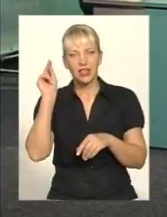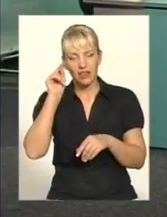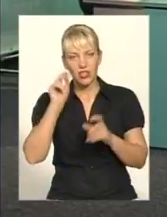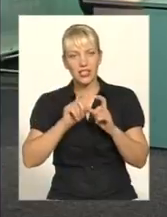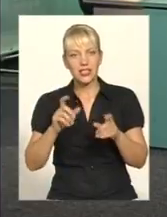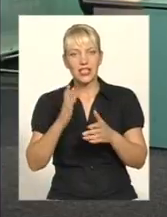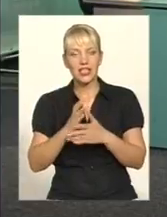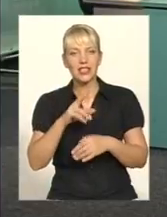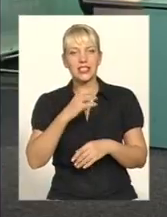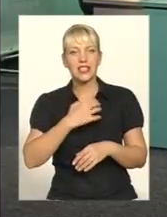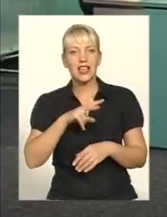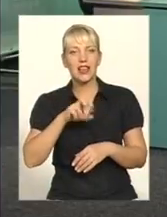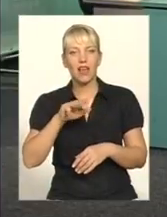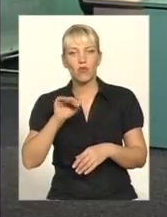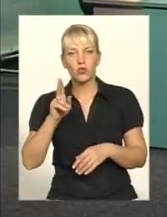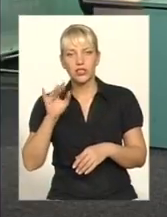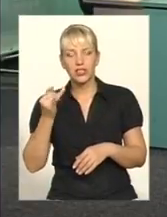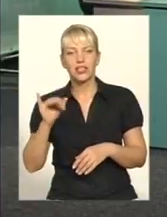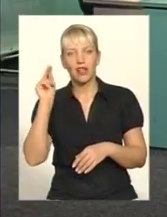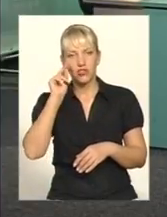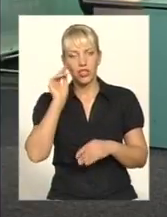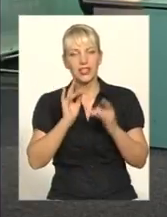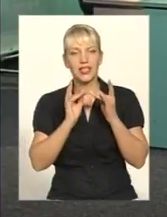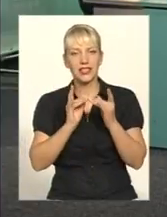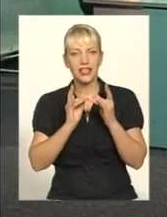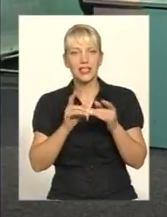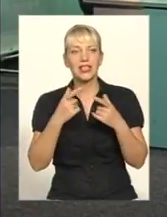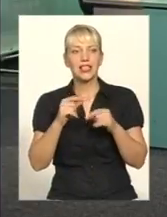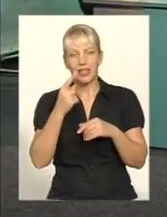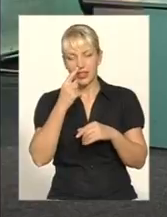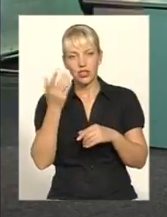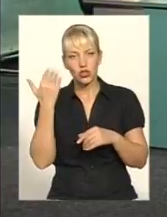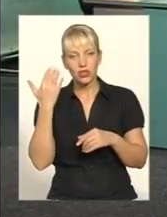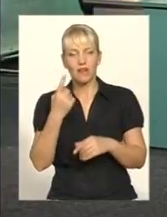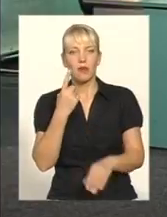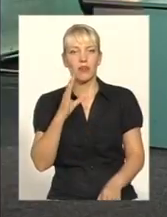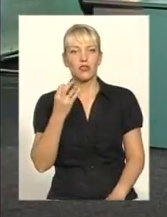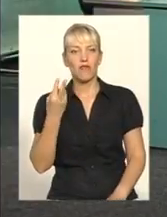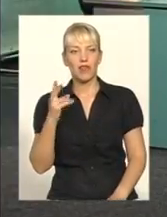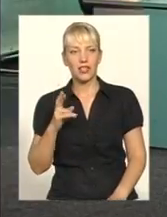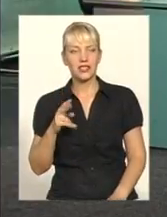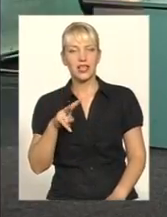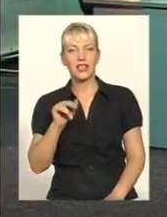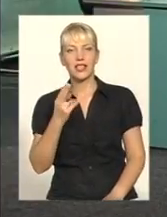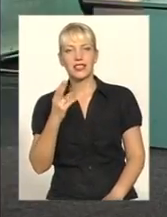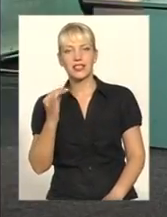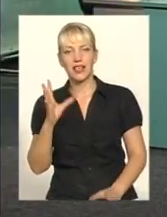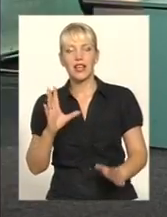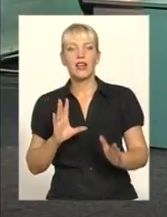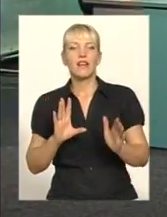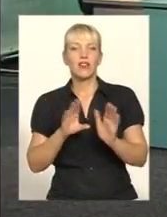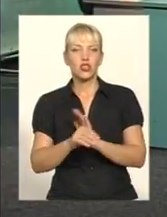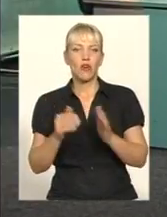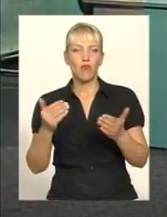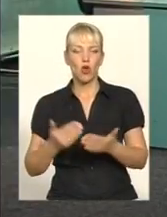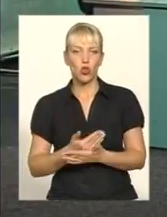Славутський ліцей-інтернат, де нещодавно, в 1 вересня, ліцей увійшов оновлений. Прошу,